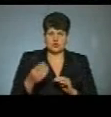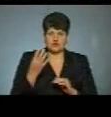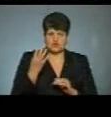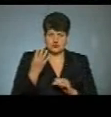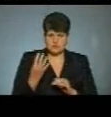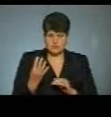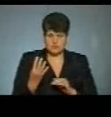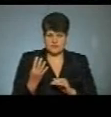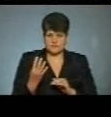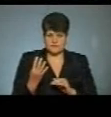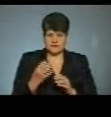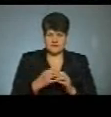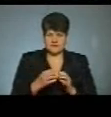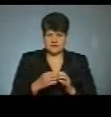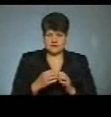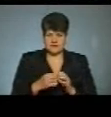яких у